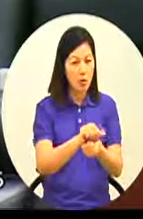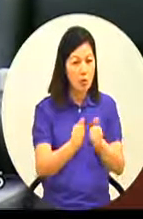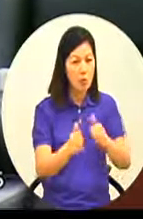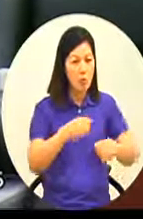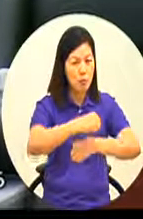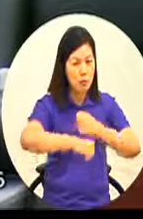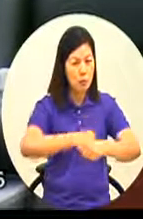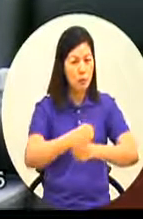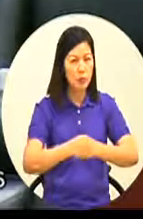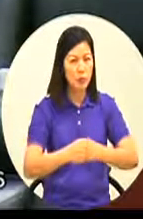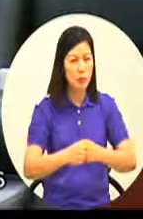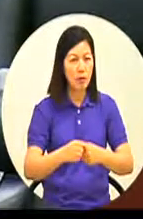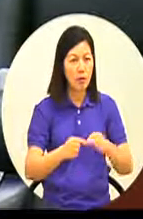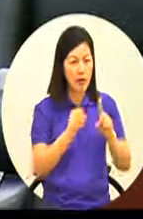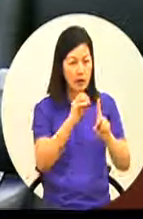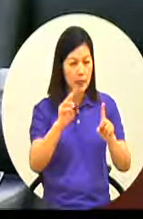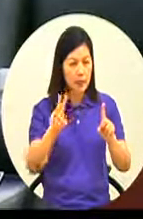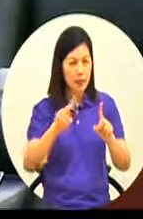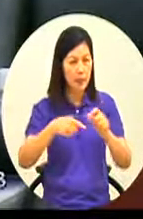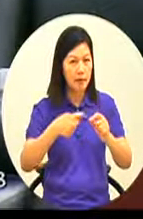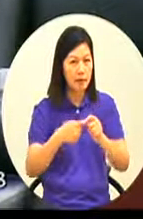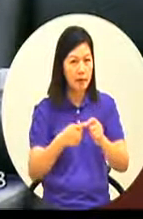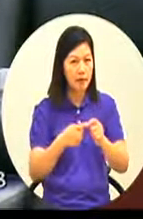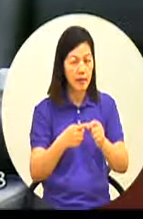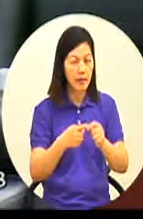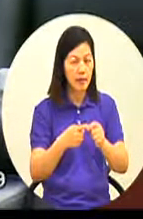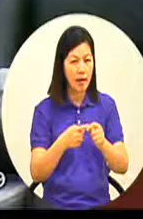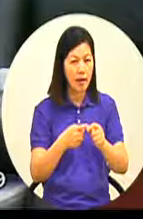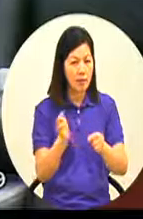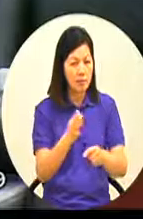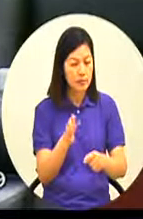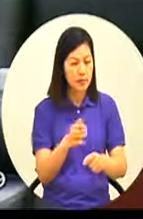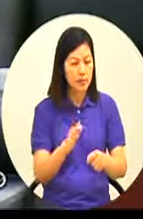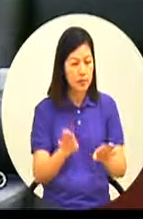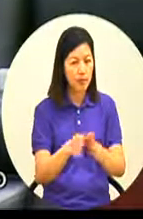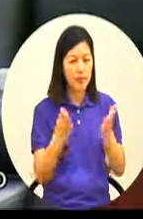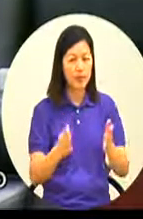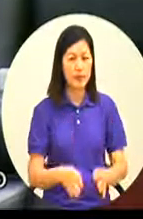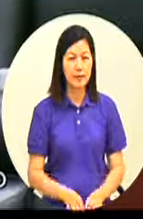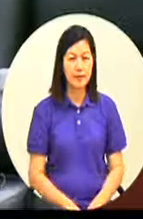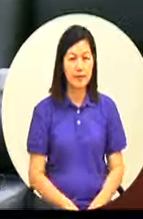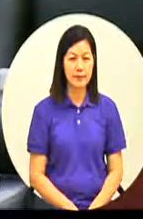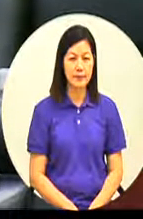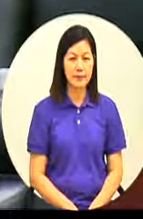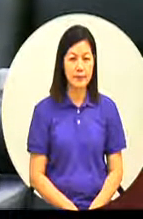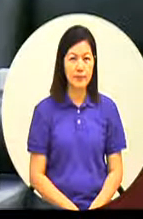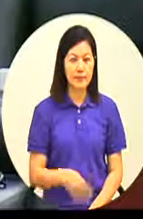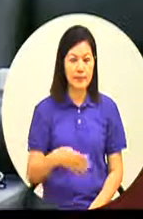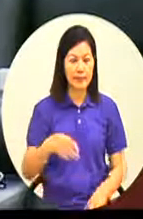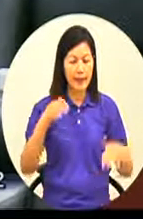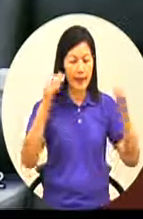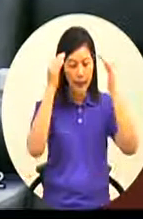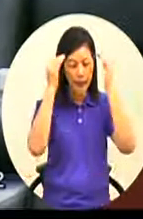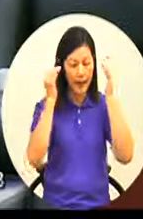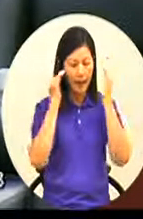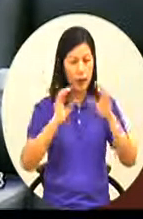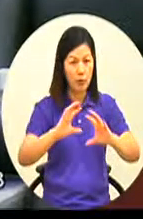像也是从102年左右开始哦。 还有一些韩国釜山的、